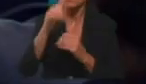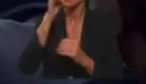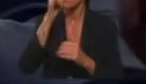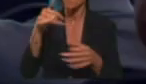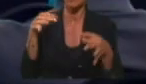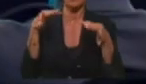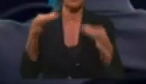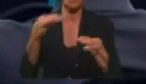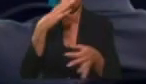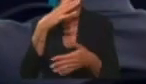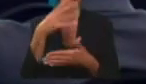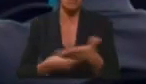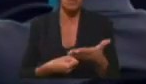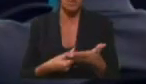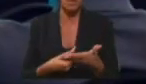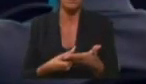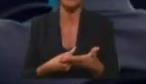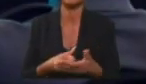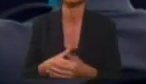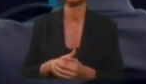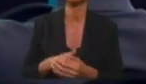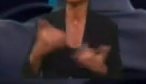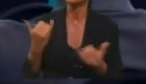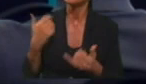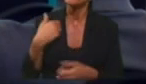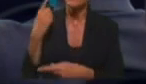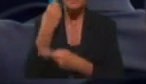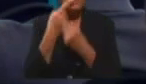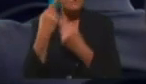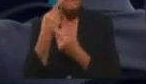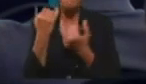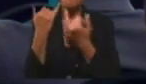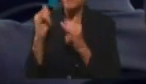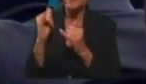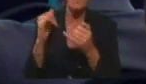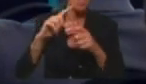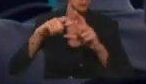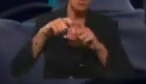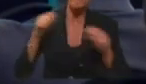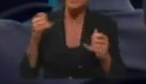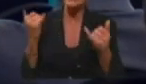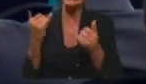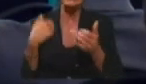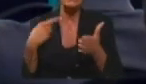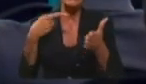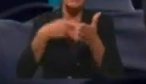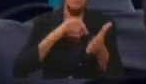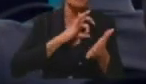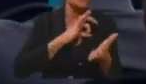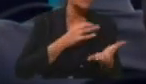samochodu korzystać. Tak. A wtedy zaczyna zazwyczaj rozpatrywać inne opcje, jak się dotrzeć tam, gdzie chce